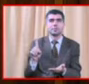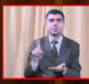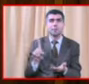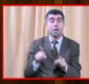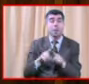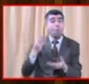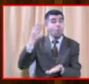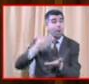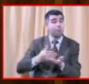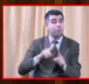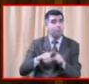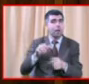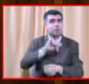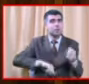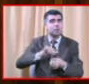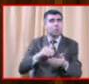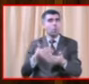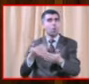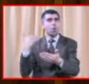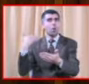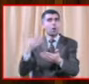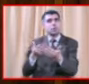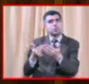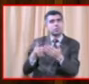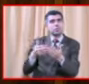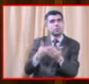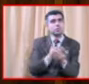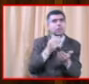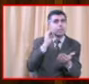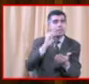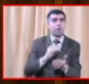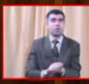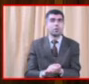نتسنى ولا نرجع للور في حالي. هذا هو اللي خص الاحتياط اللي كنتكلموا عليه.